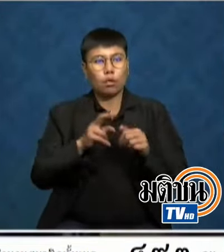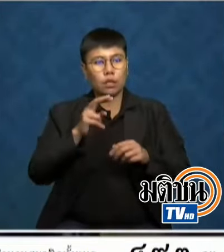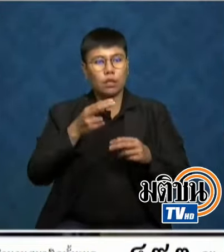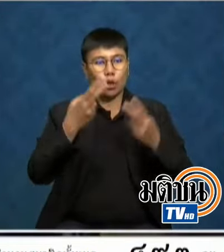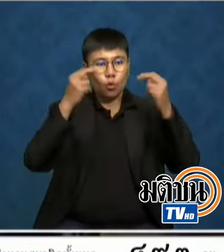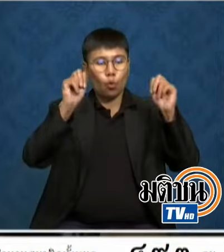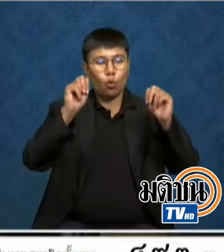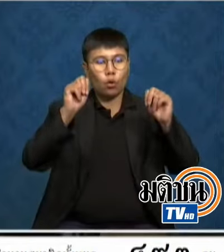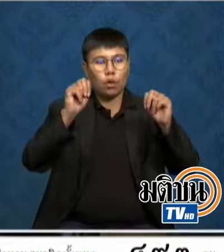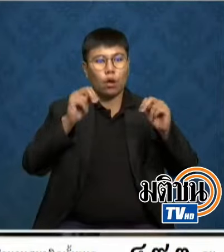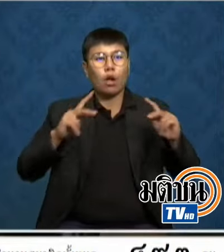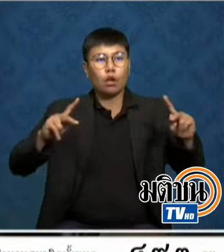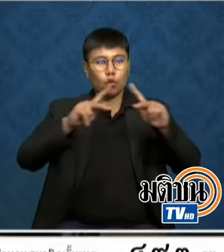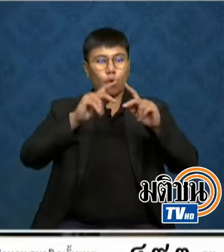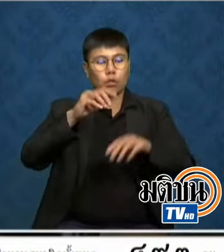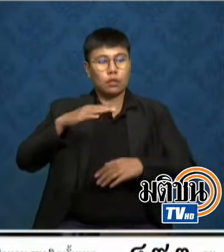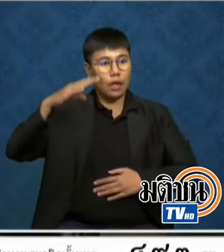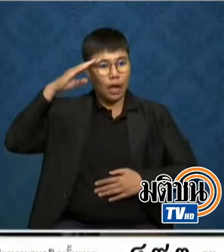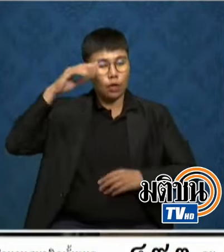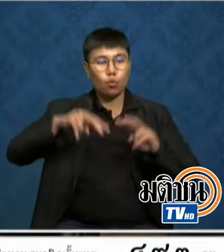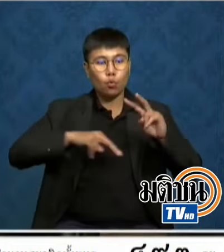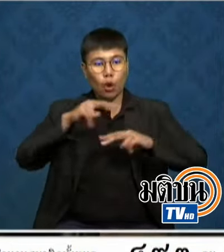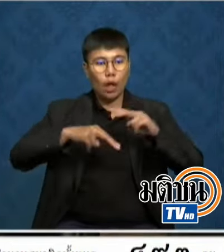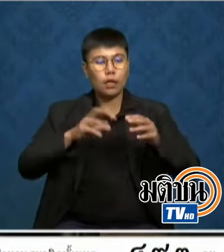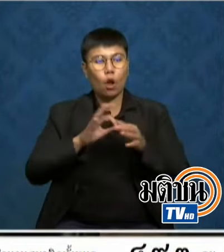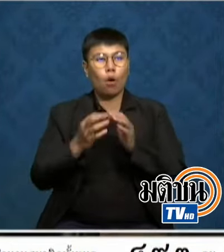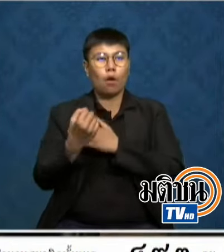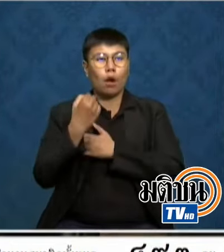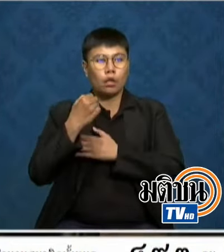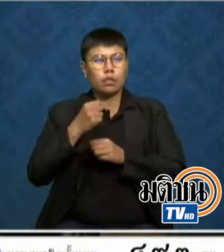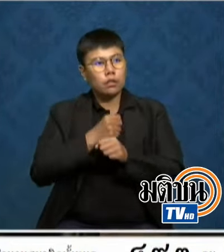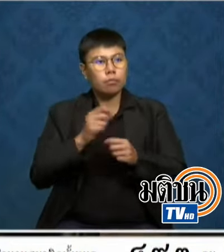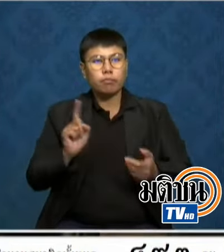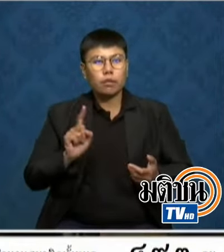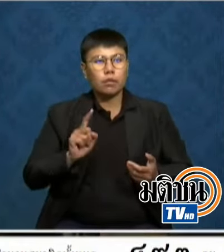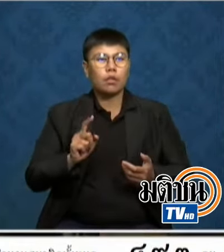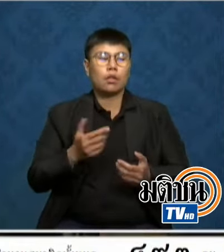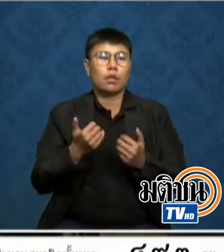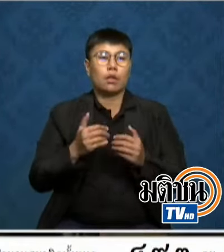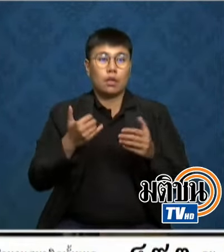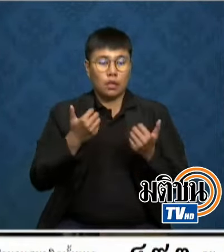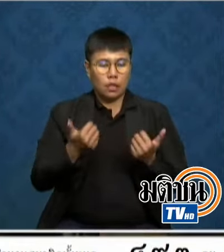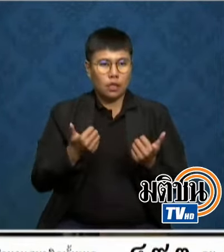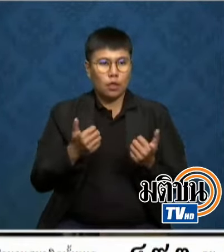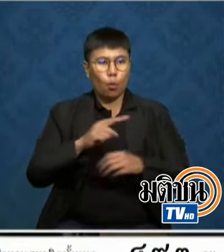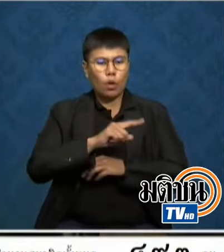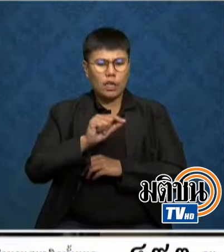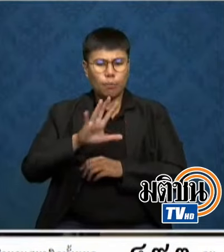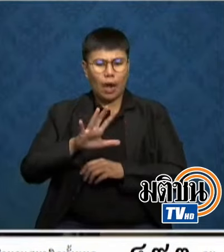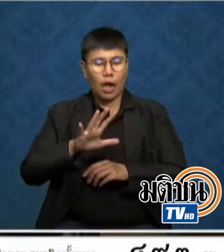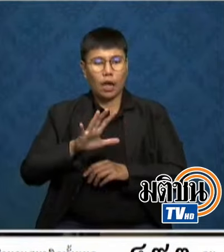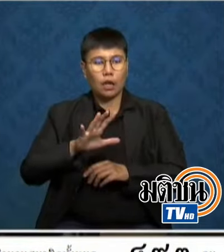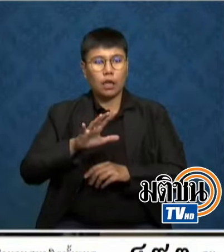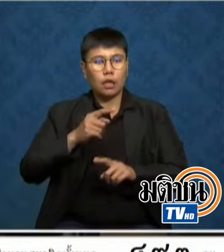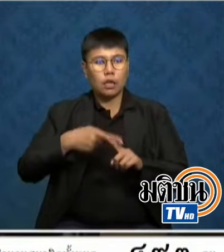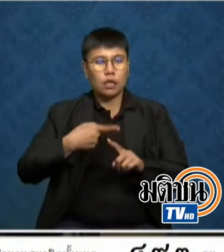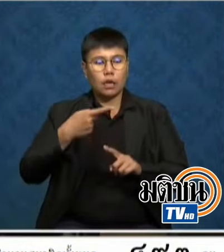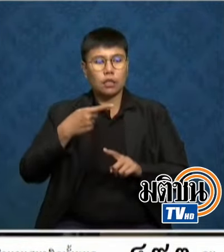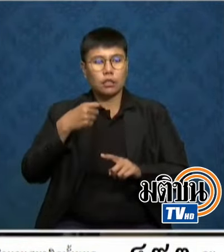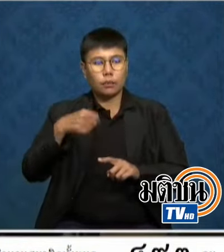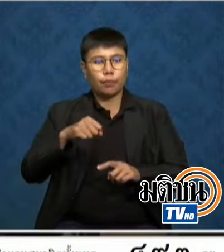รัฐมนตรีว่าการกระทรวงกลาโหมที่ดูแลงานทางด้านความมั่นคงว่าจะทำอย่างไรคดีความจะหมดอายุวันที่25ตุลาคมนี้ตอนนี้เราเหลือแค่